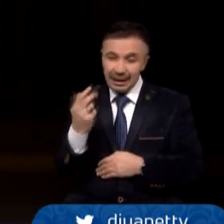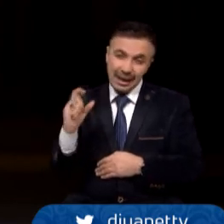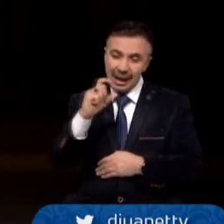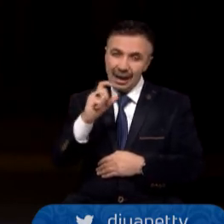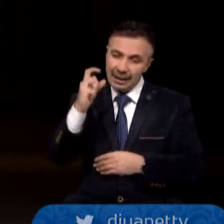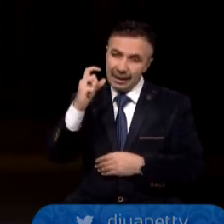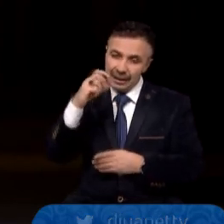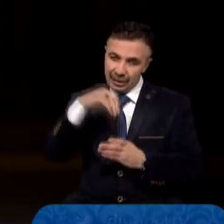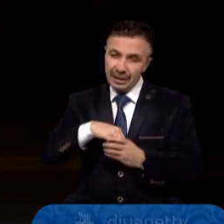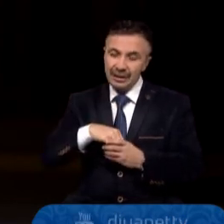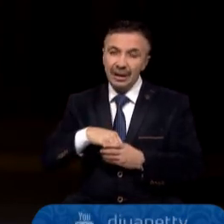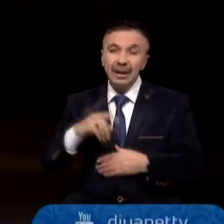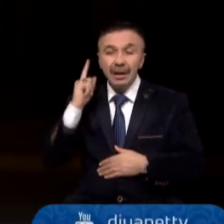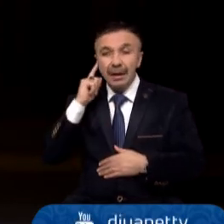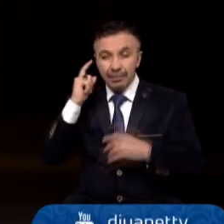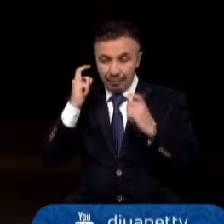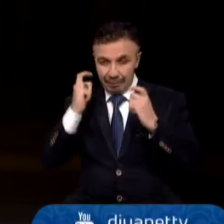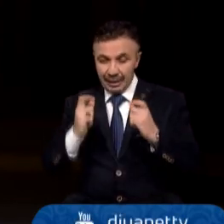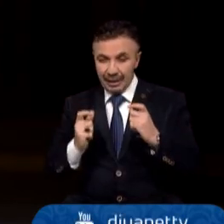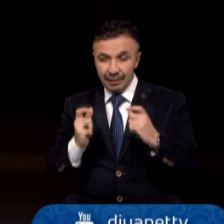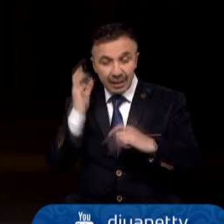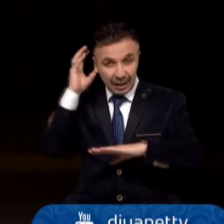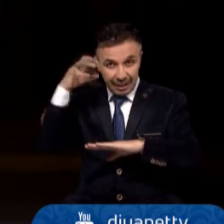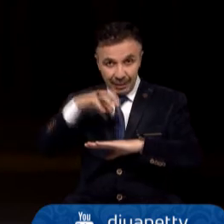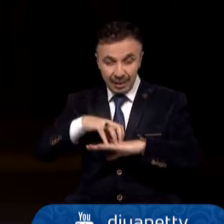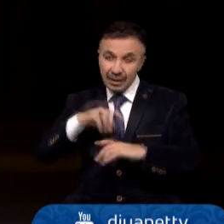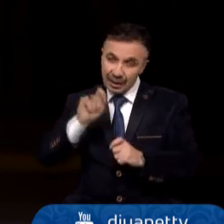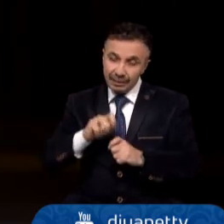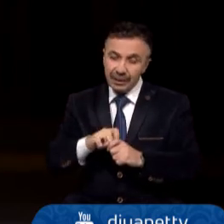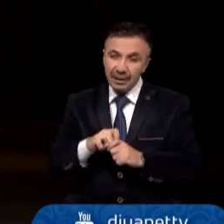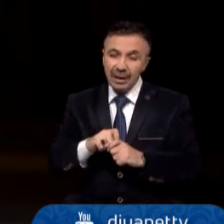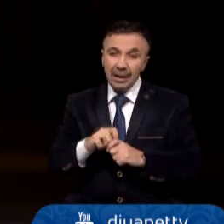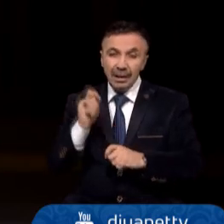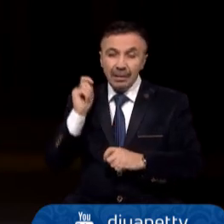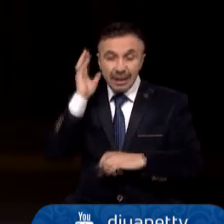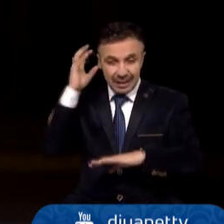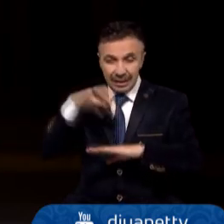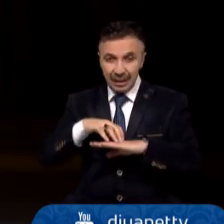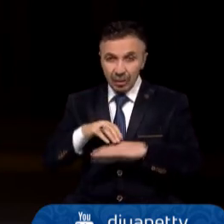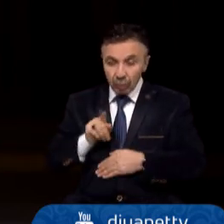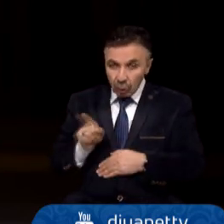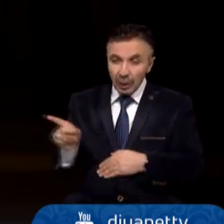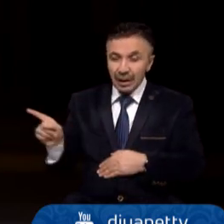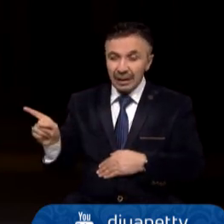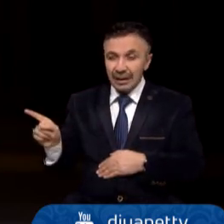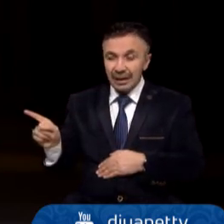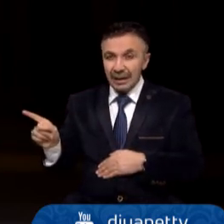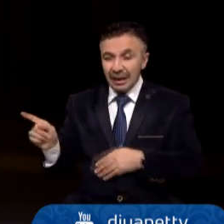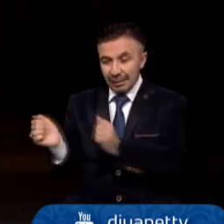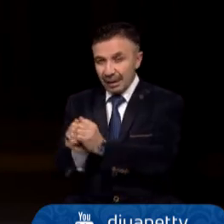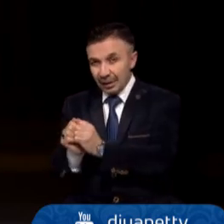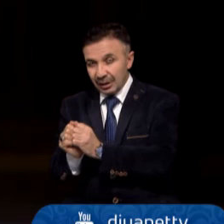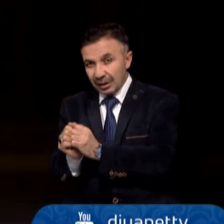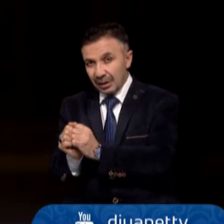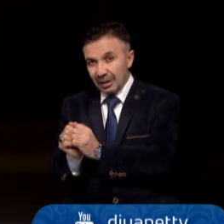6-7 ay içerisinde Medine'de bir Mescit yaptırdı mescidin Doğu duvarına bitişik